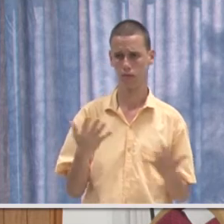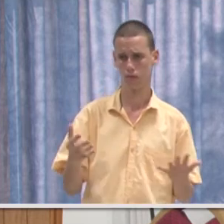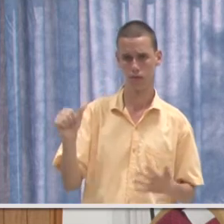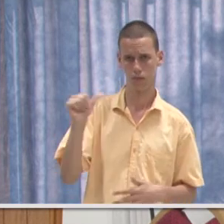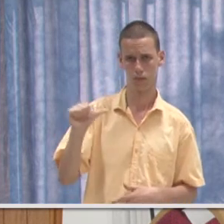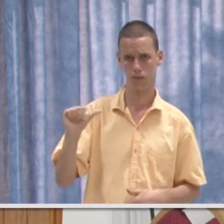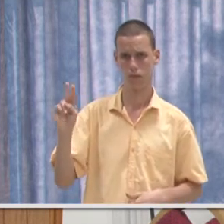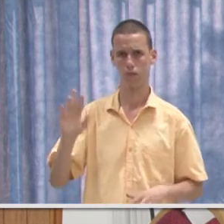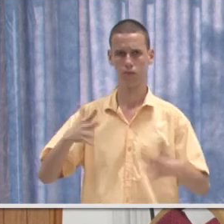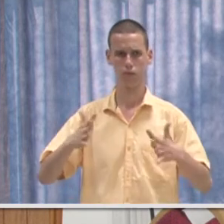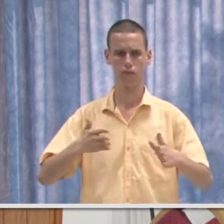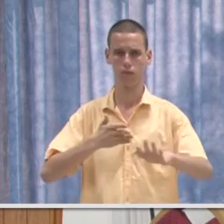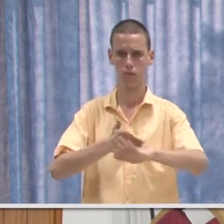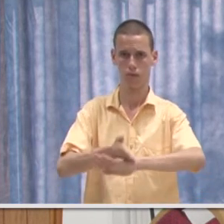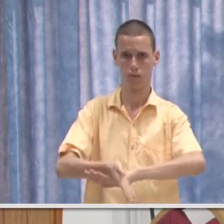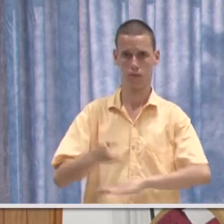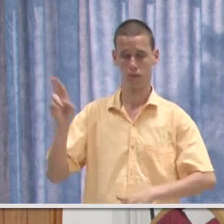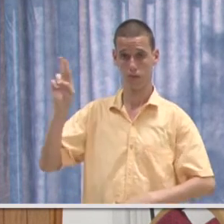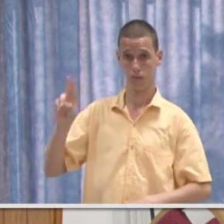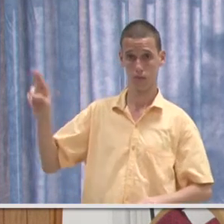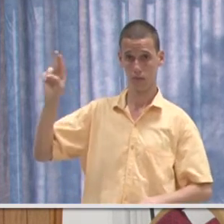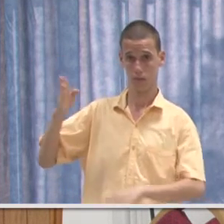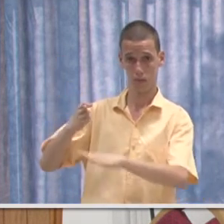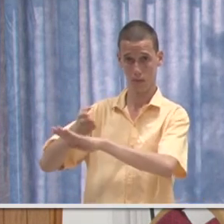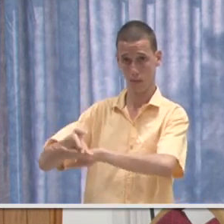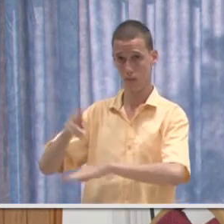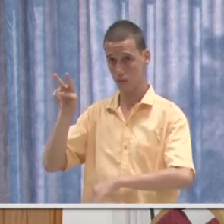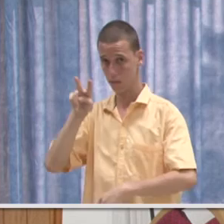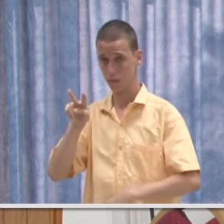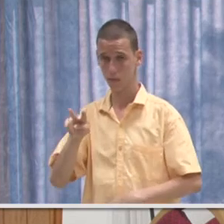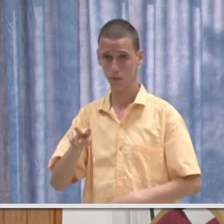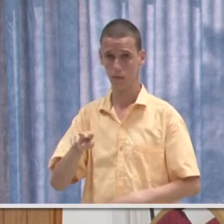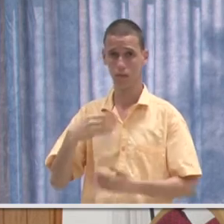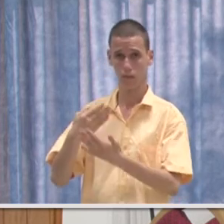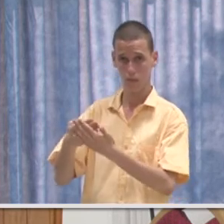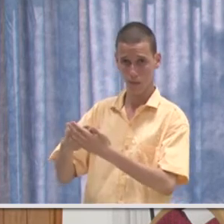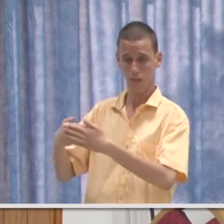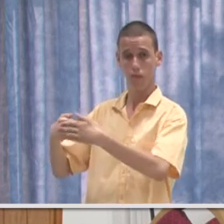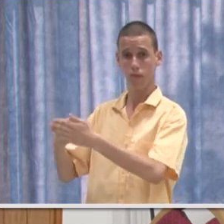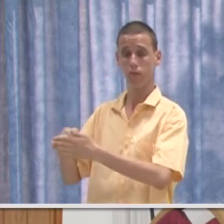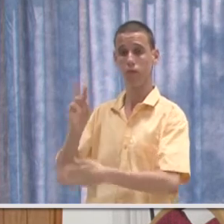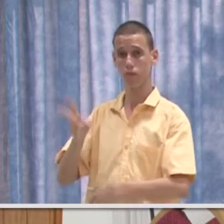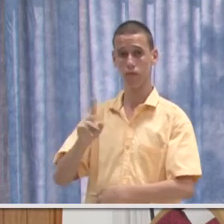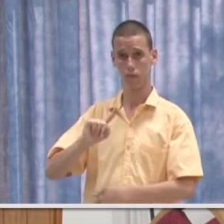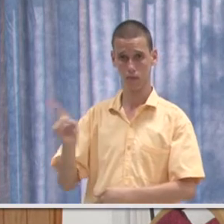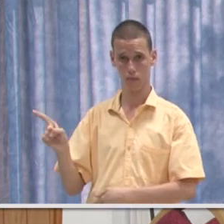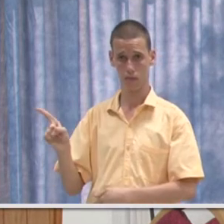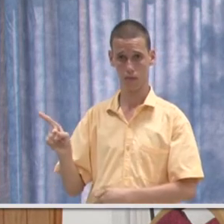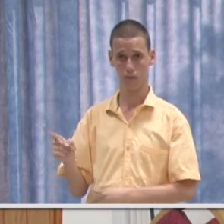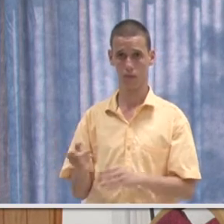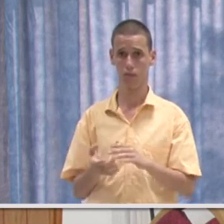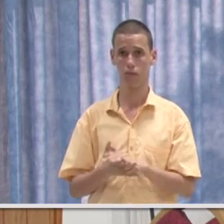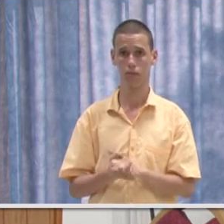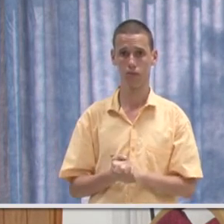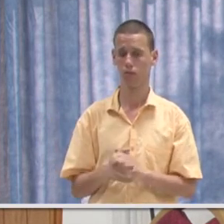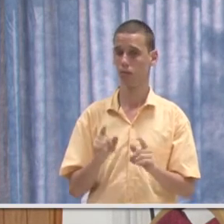voir même nous dans l'université pour saisir la classe ou bien facilité en dans ces forces pour nous car mais à cause de l'université besoin sont en